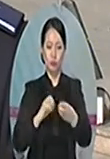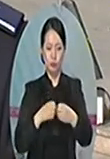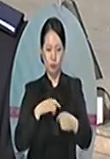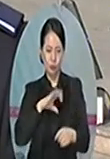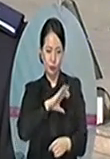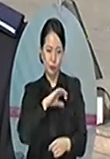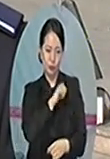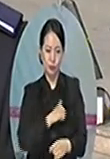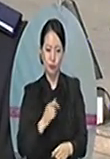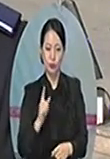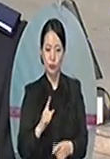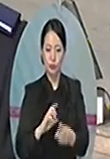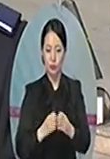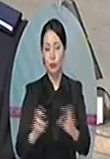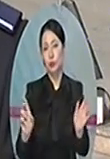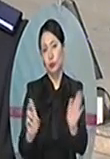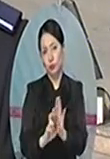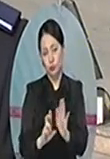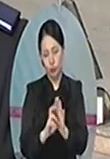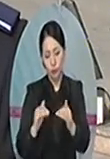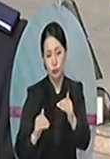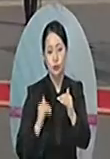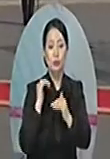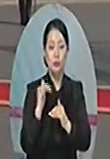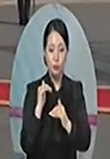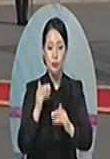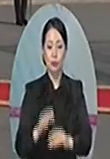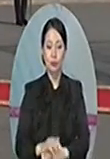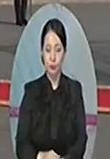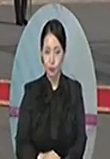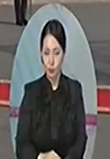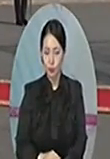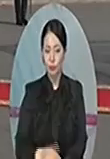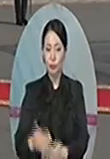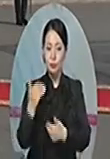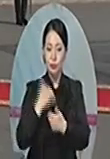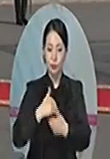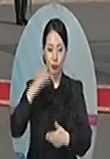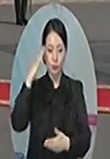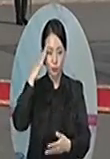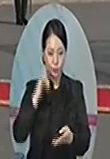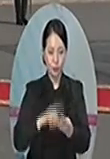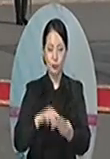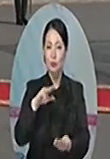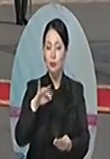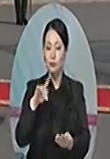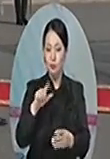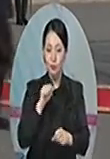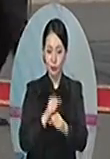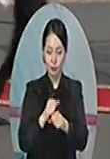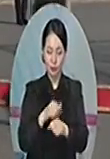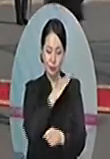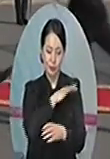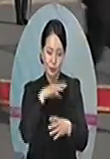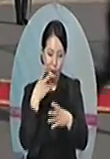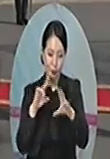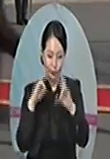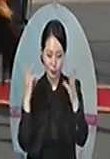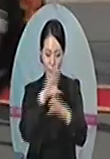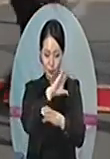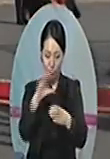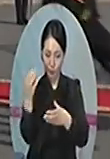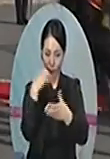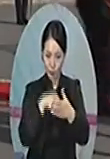сэтгэл зүрэхтэйгээр хийх энэ нөхцөл болцсан байна дээшилсэн гэсэн үг. Дотоодын зэрэг дахрын албыг цагдаагийн байгууллагад нэгтгсэн, за мөн эрүүл мэндийн байгууллага шилжээд